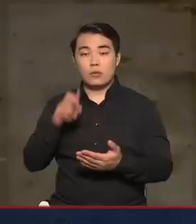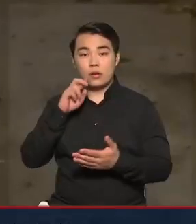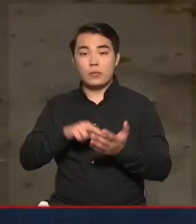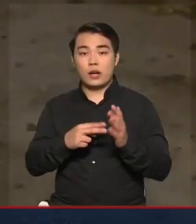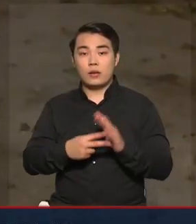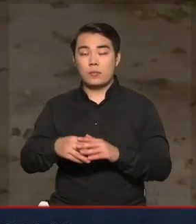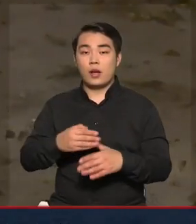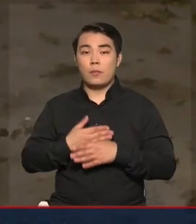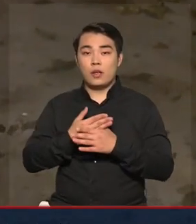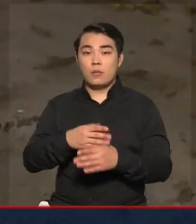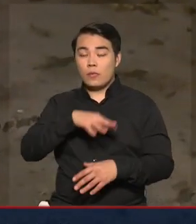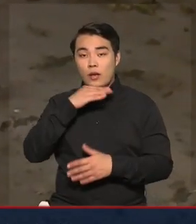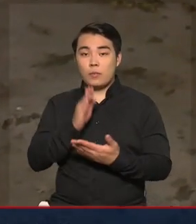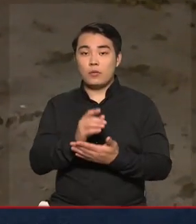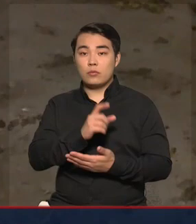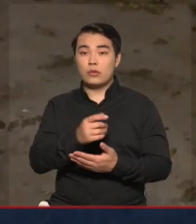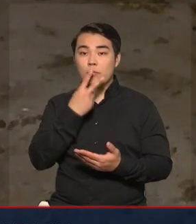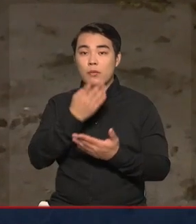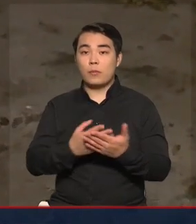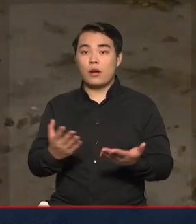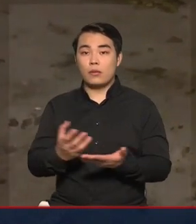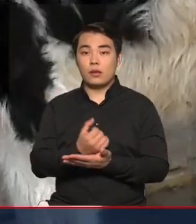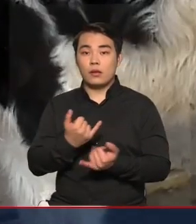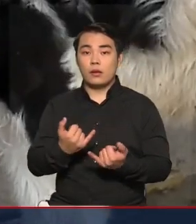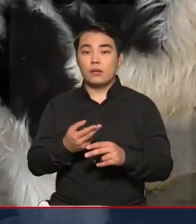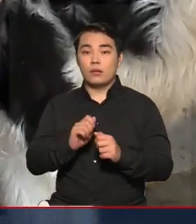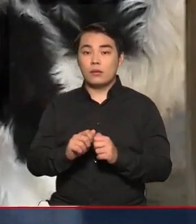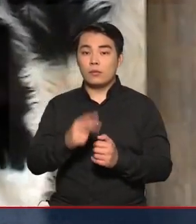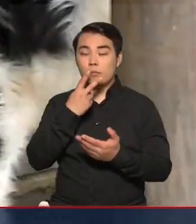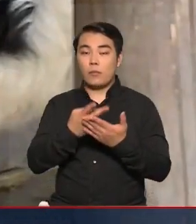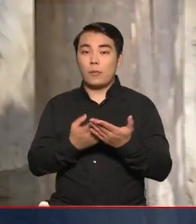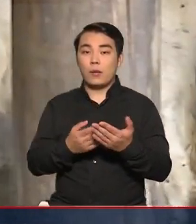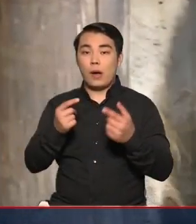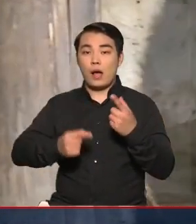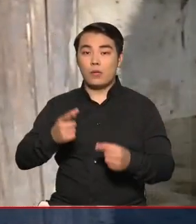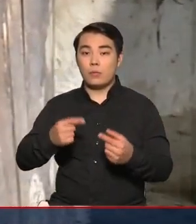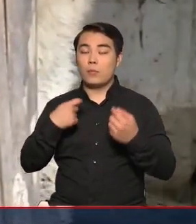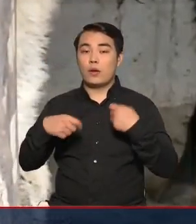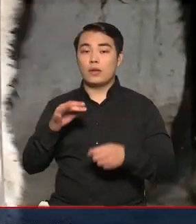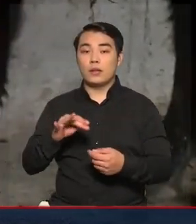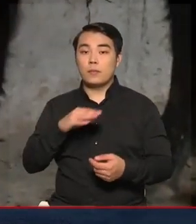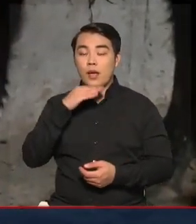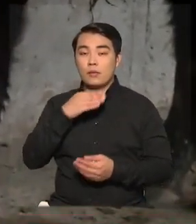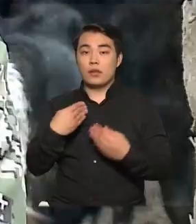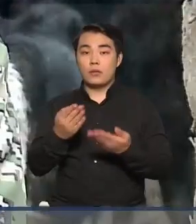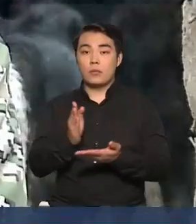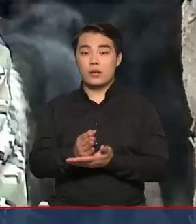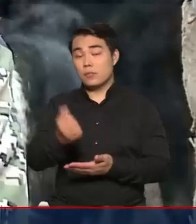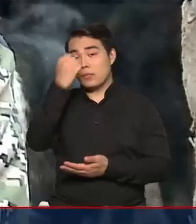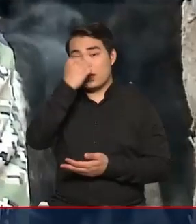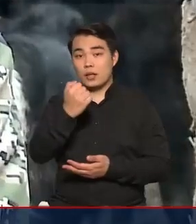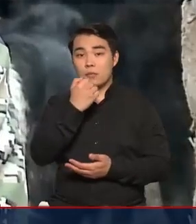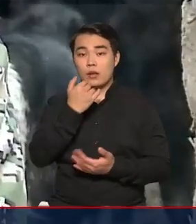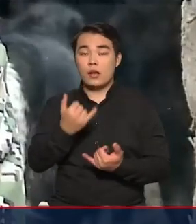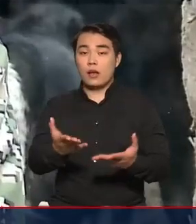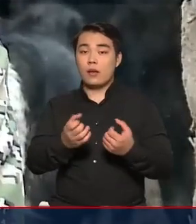Туркестанской области. Люди, получившие субсидии, сегодня продают молочные продукты, а также сдают мясо. Мы